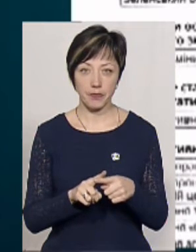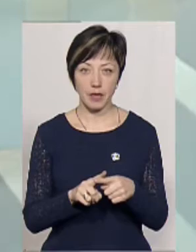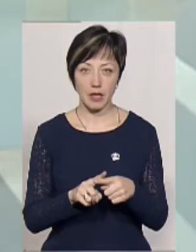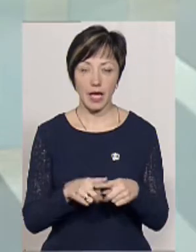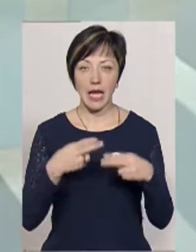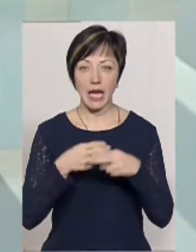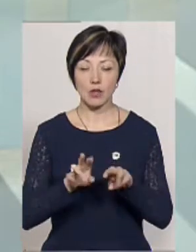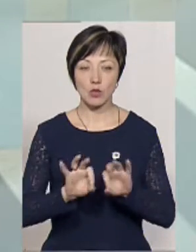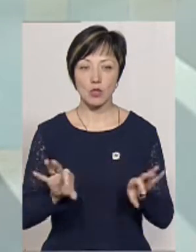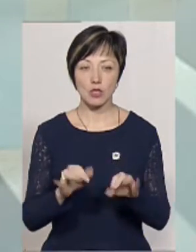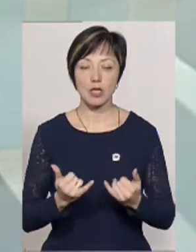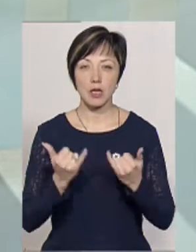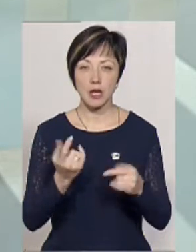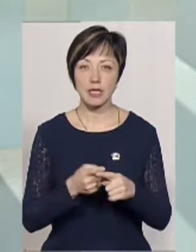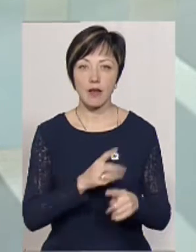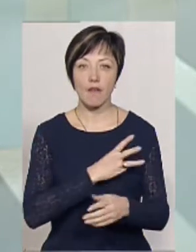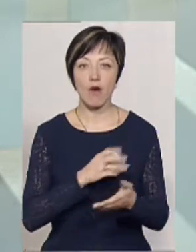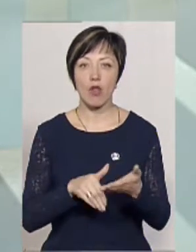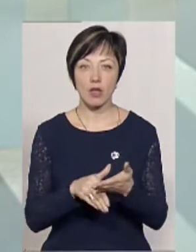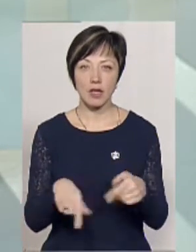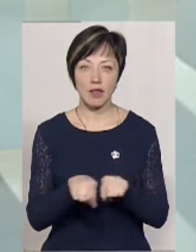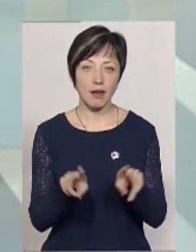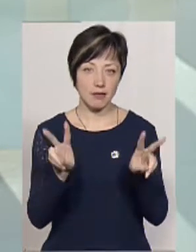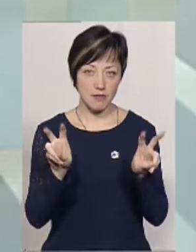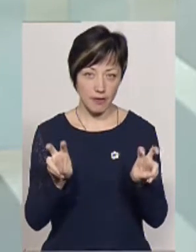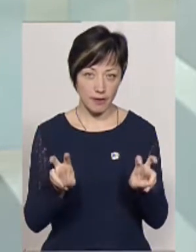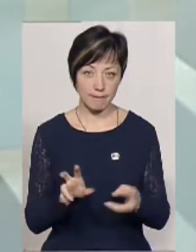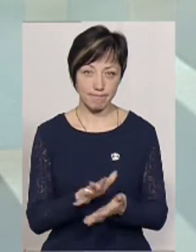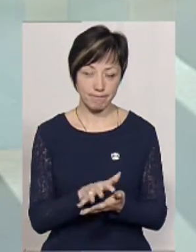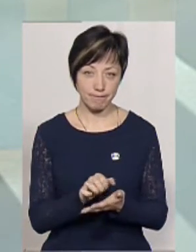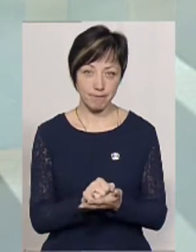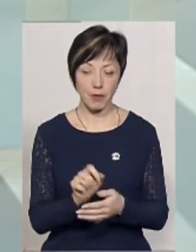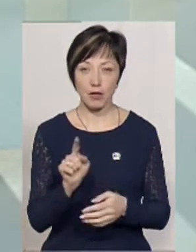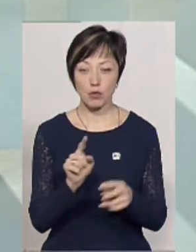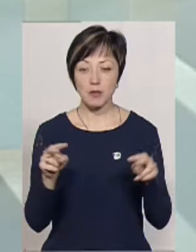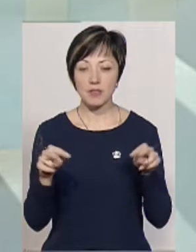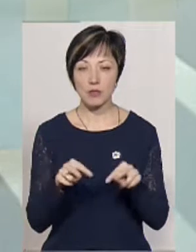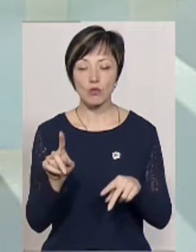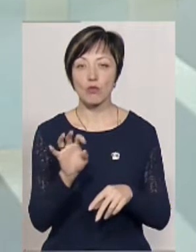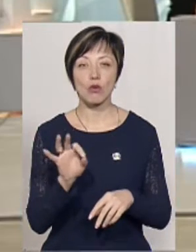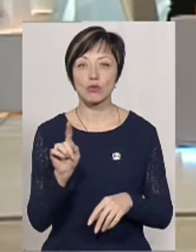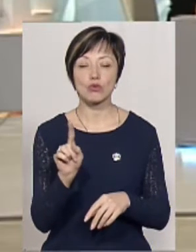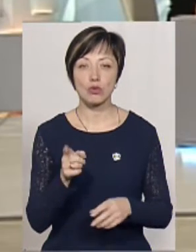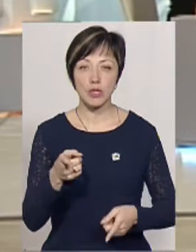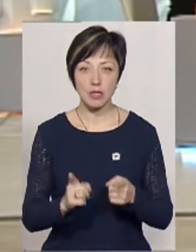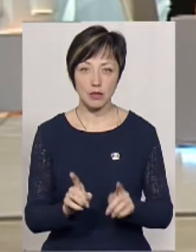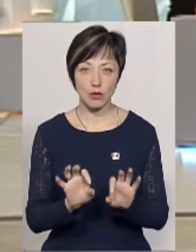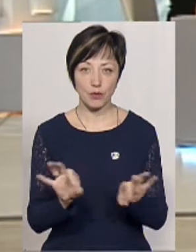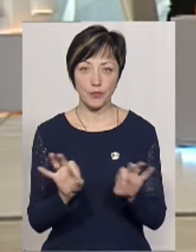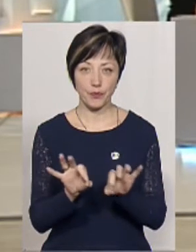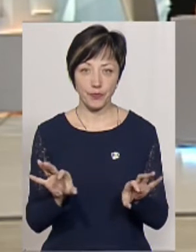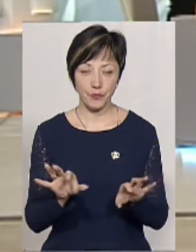ці інструктажі для ось цих волонтерів, так би мовити, щоб пересвідчитись, про що дійсно йдеться